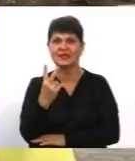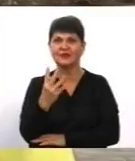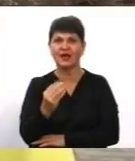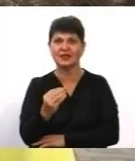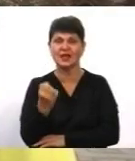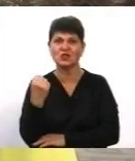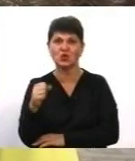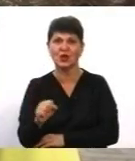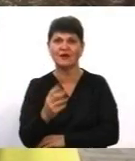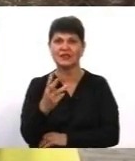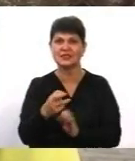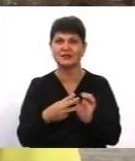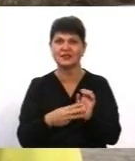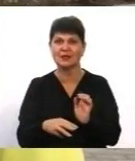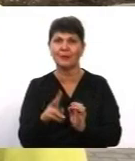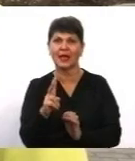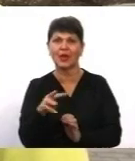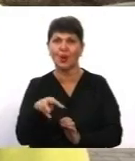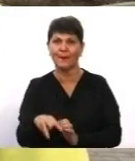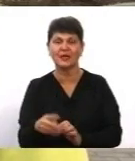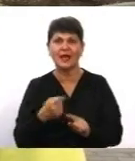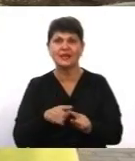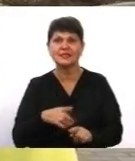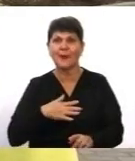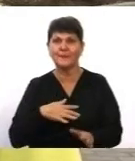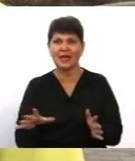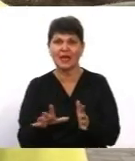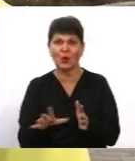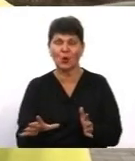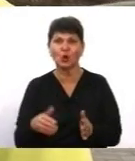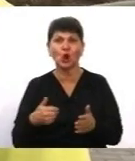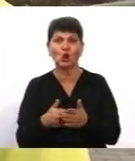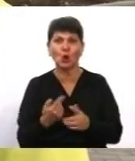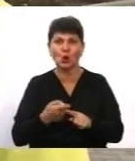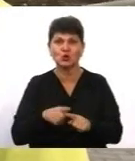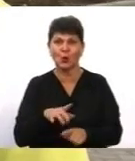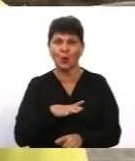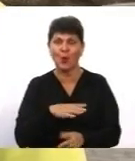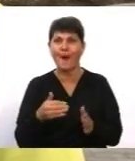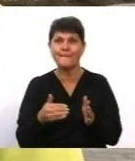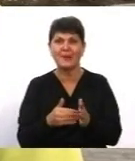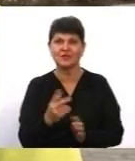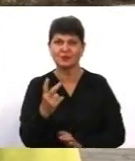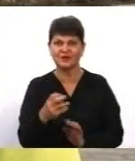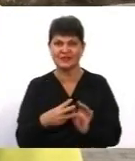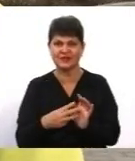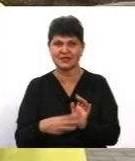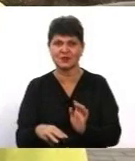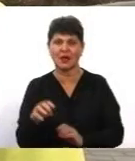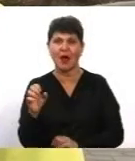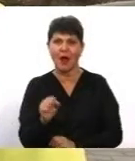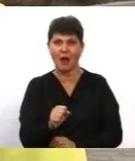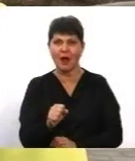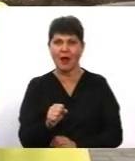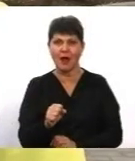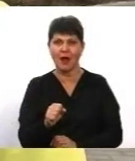кілометрів. Це мій рекорд взагалі. До цього у мене був рекорд максимум 280, а недавні